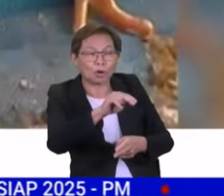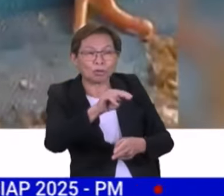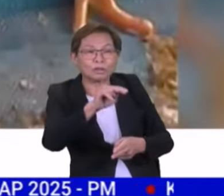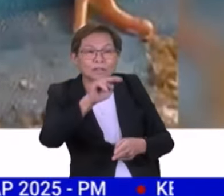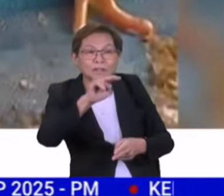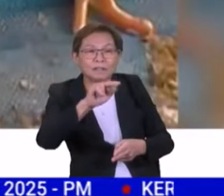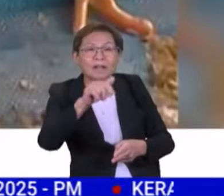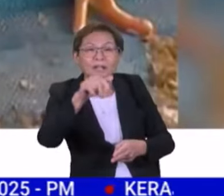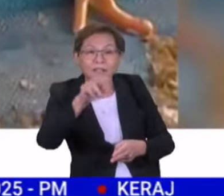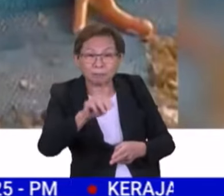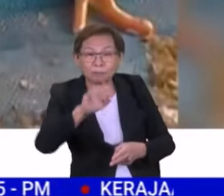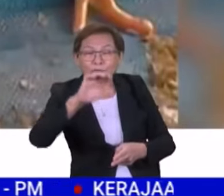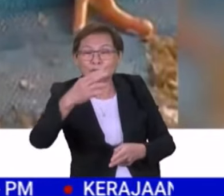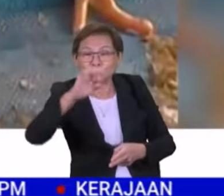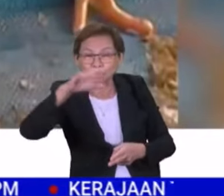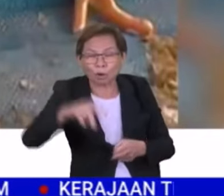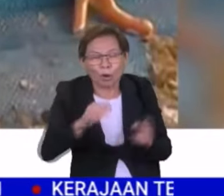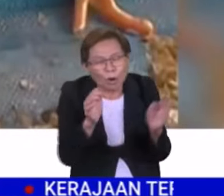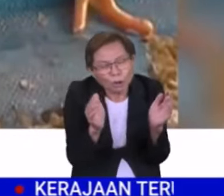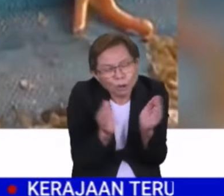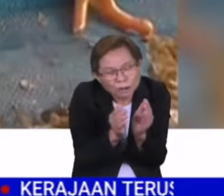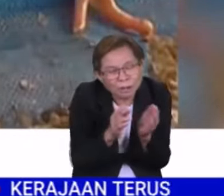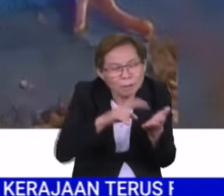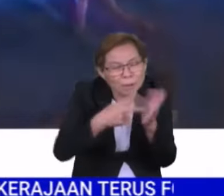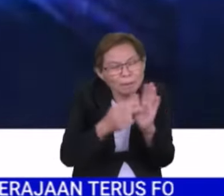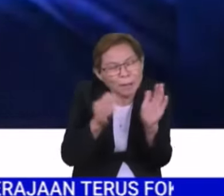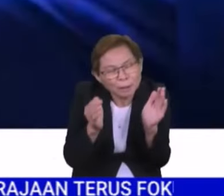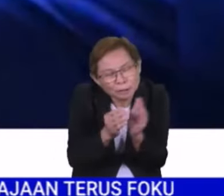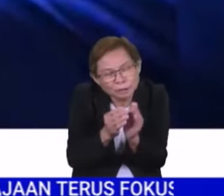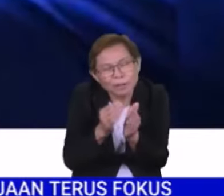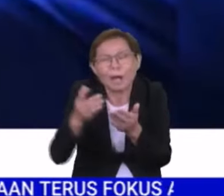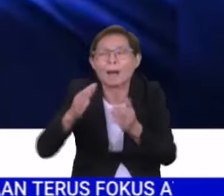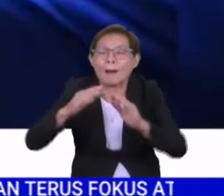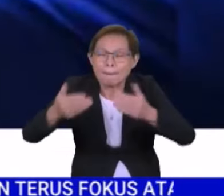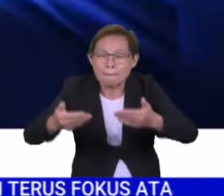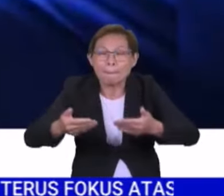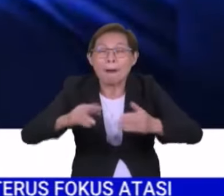erti si kecil yang membawa tuah.